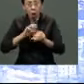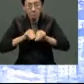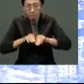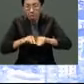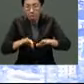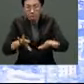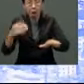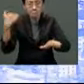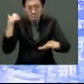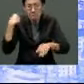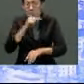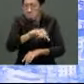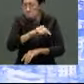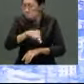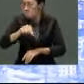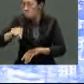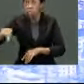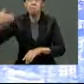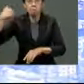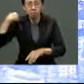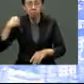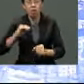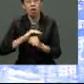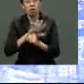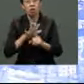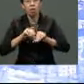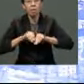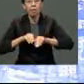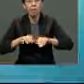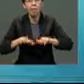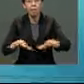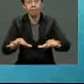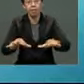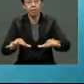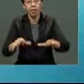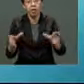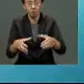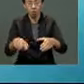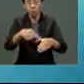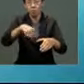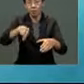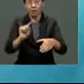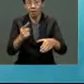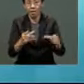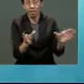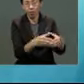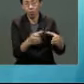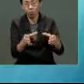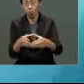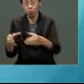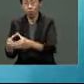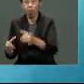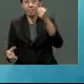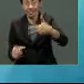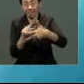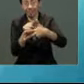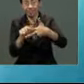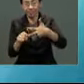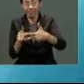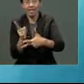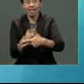อเนื่องนะครับก็พบว่ามีการระบาดในกลุ่มก้อนใหม่มี3กลุ่มอย่างน้อย3กลุ่มคือกลุ่ม